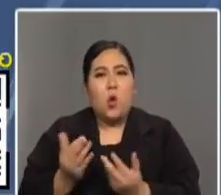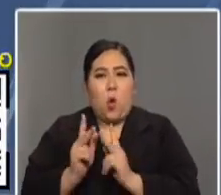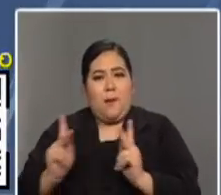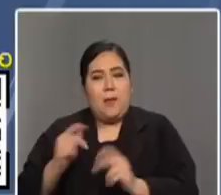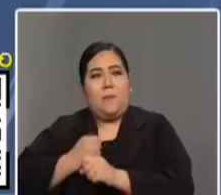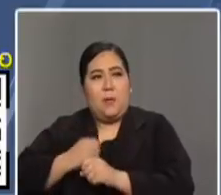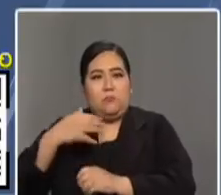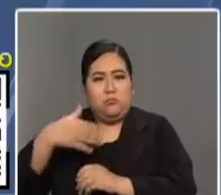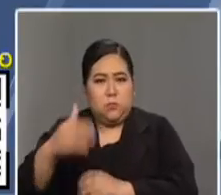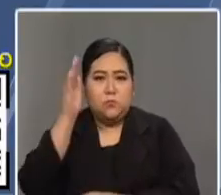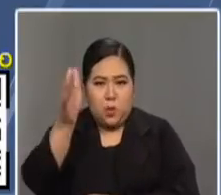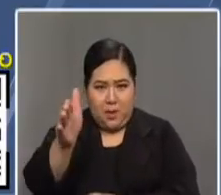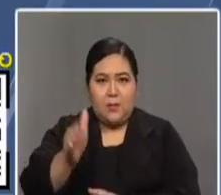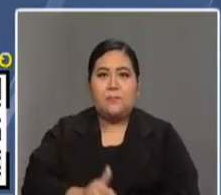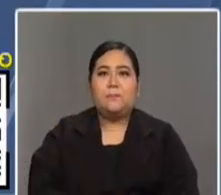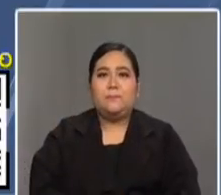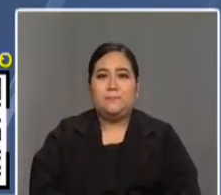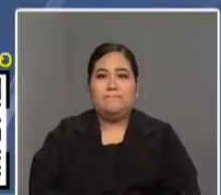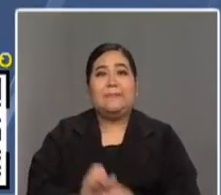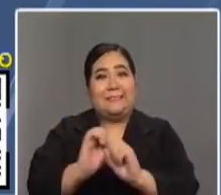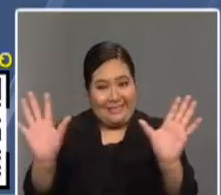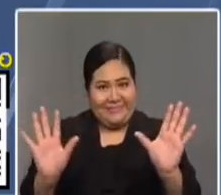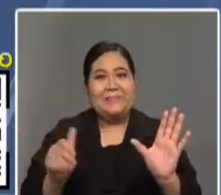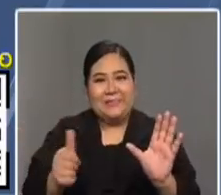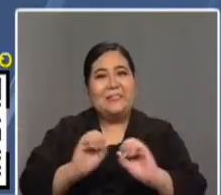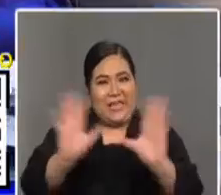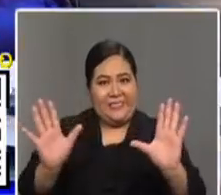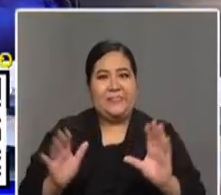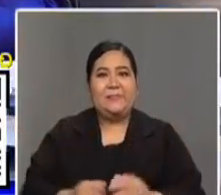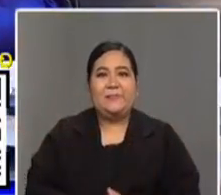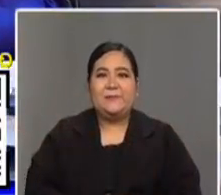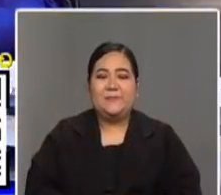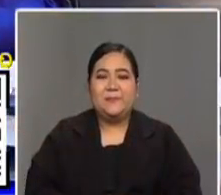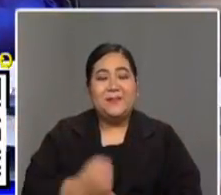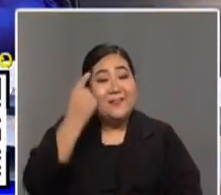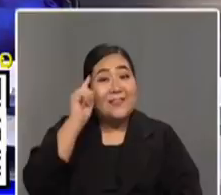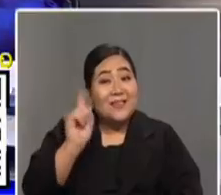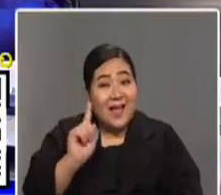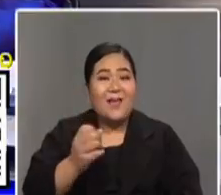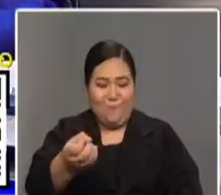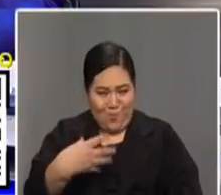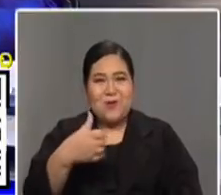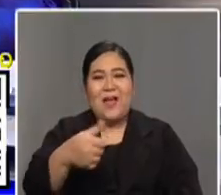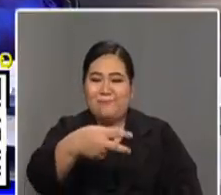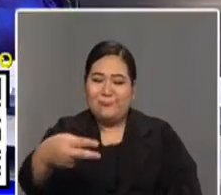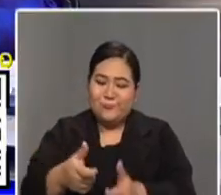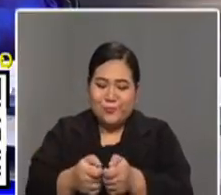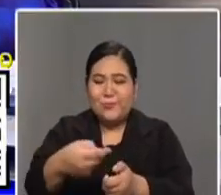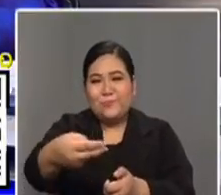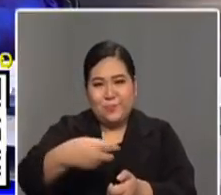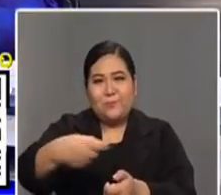านต่อไปค่ะ ครับชัดเจนแล้วนะครับท่านผู้ชมครับค ิ ดเห็นอย่างไรก็คุยเข้ามาในข่าวได้นะ